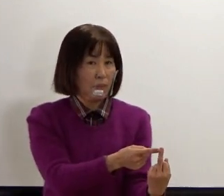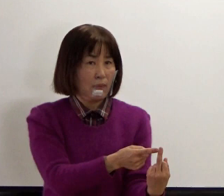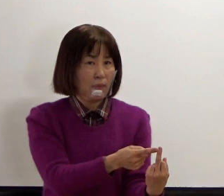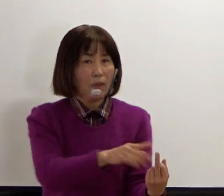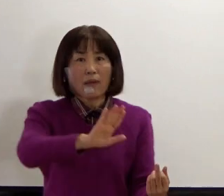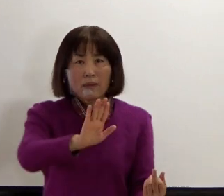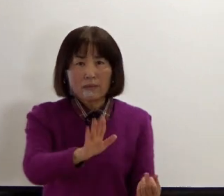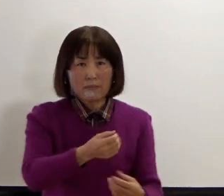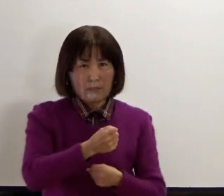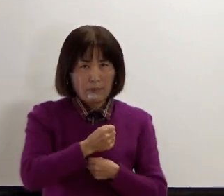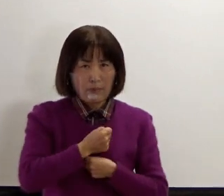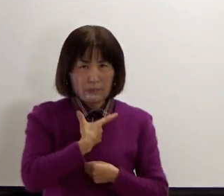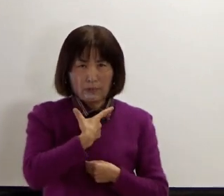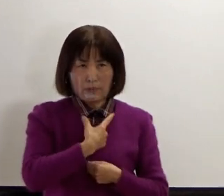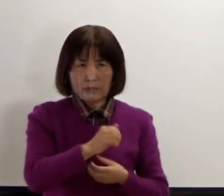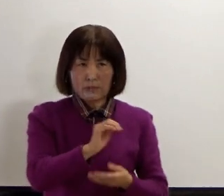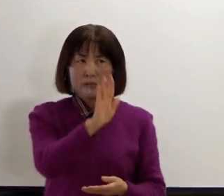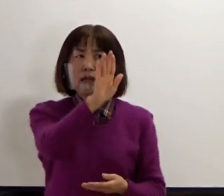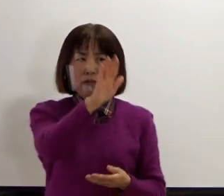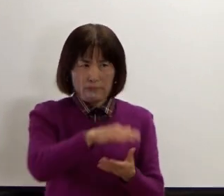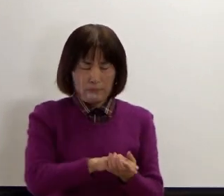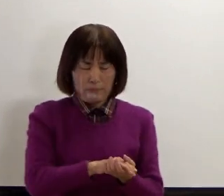ると。それは、